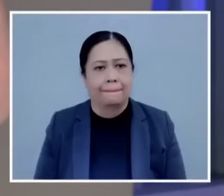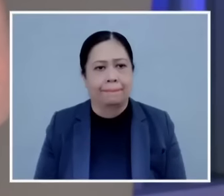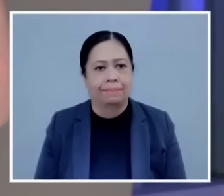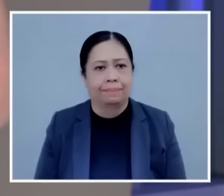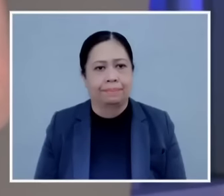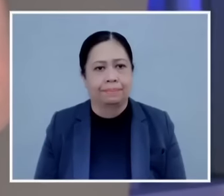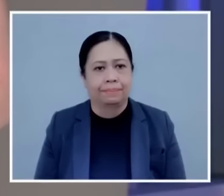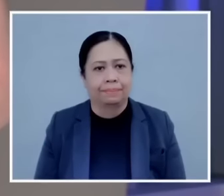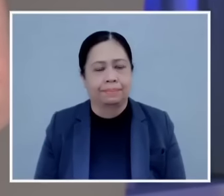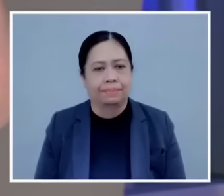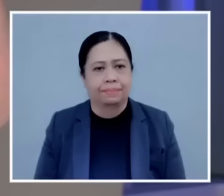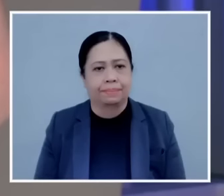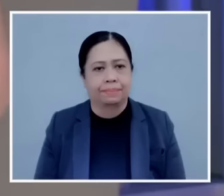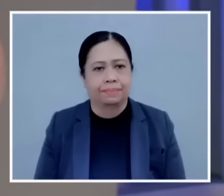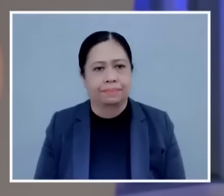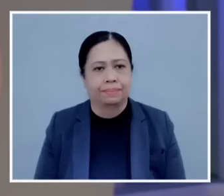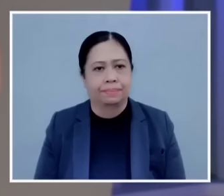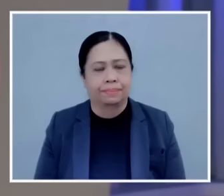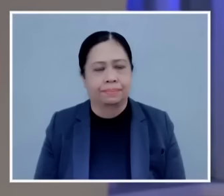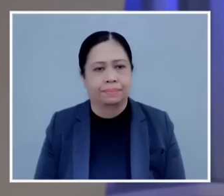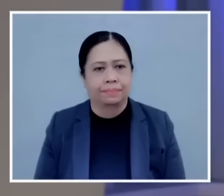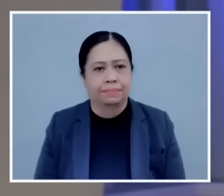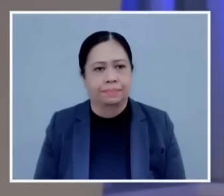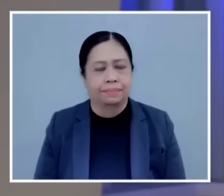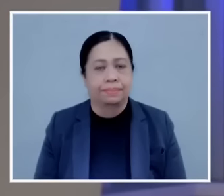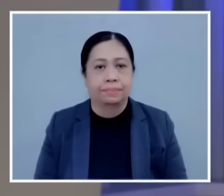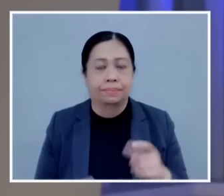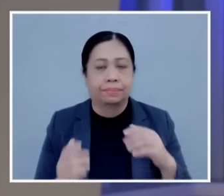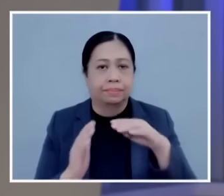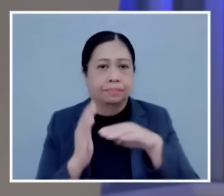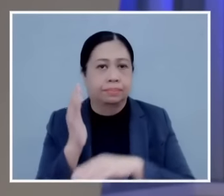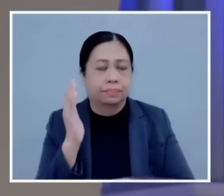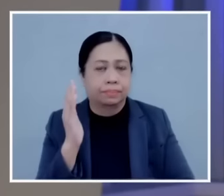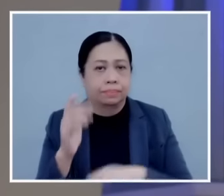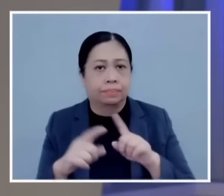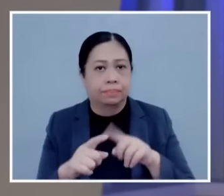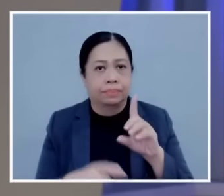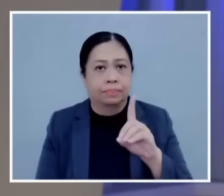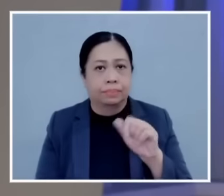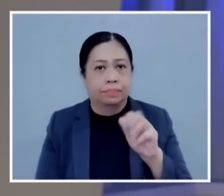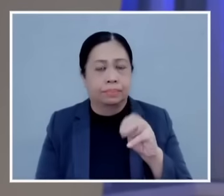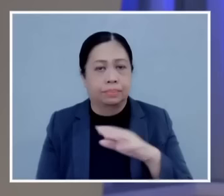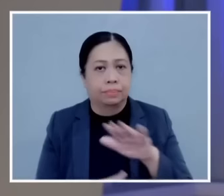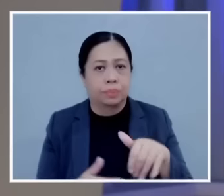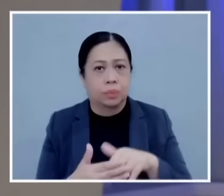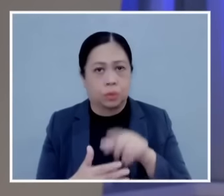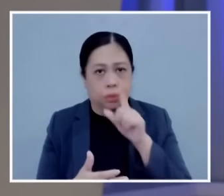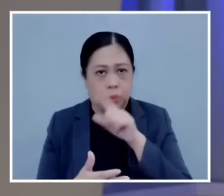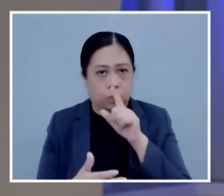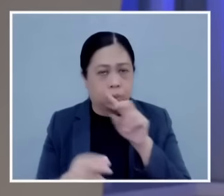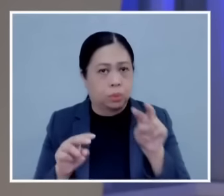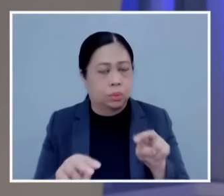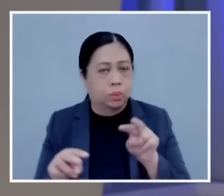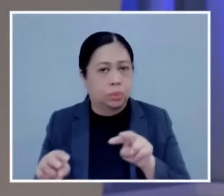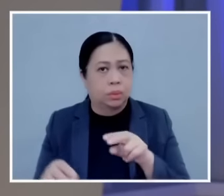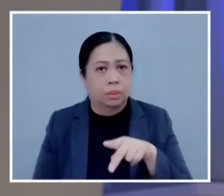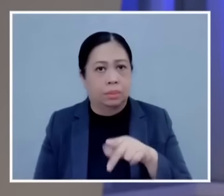Sa ibang balita naman, bumababa na ang antas ng tubig sa mga dam sa Luzon na binabantayan ng